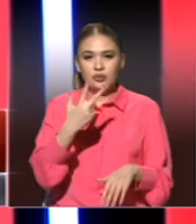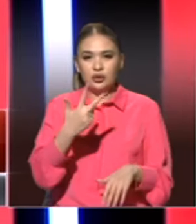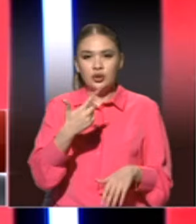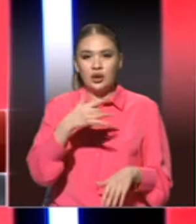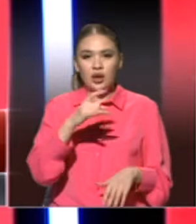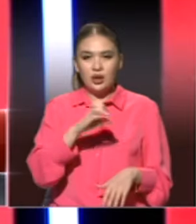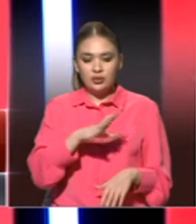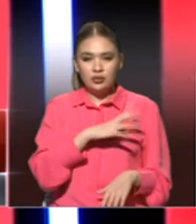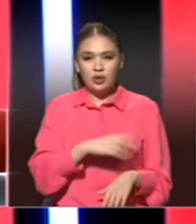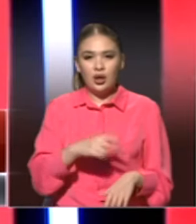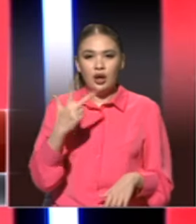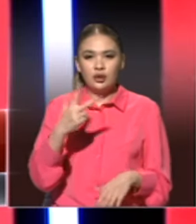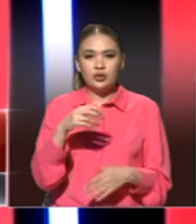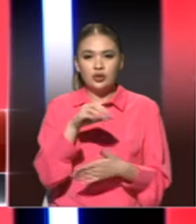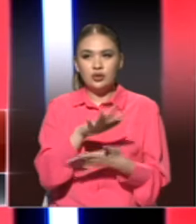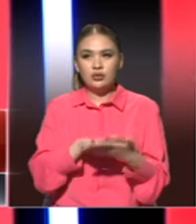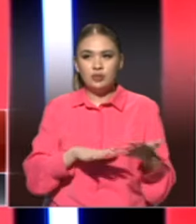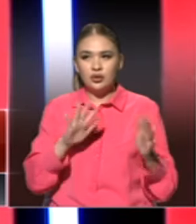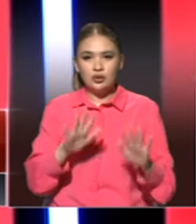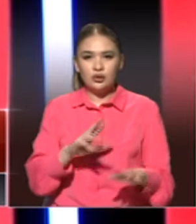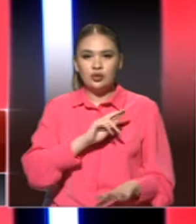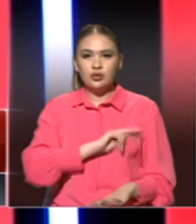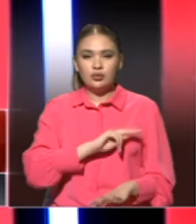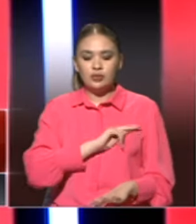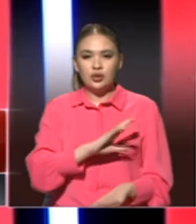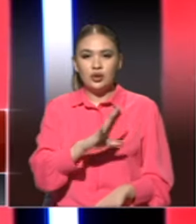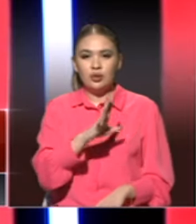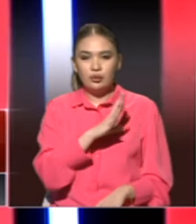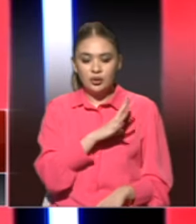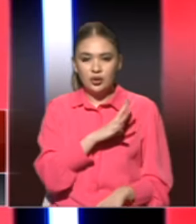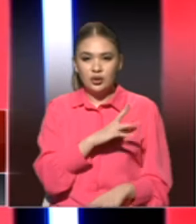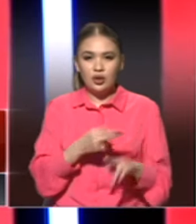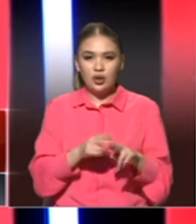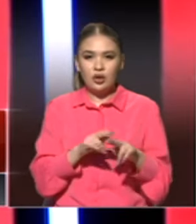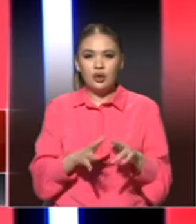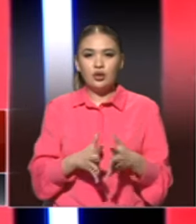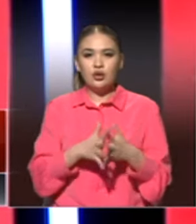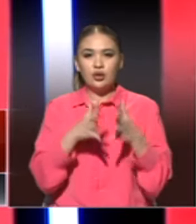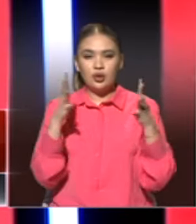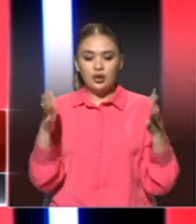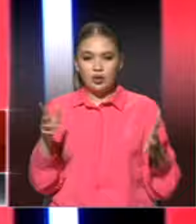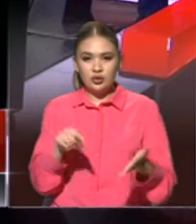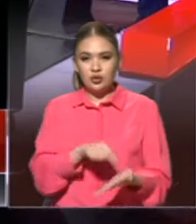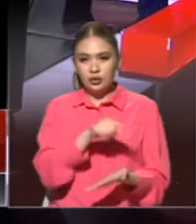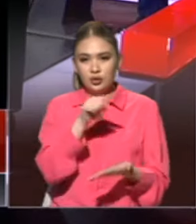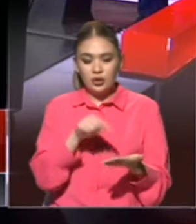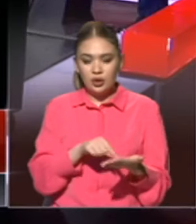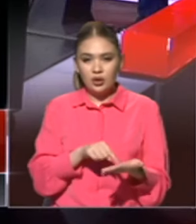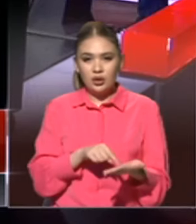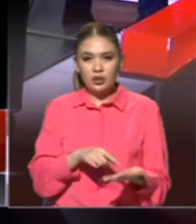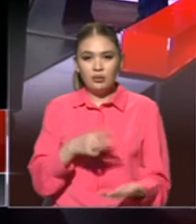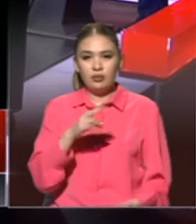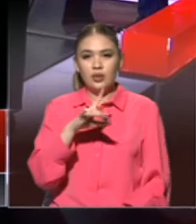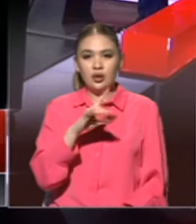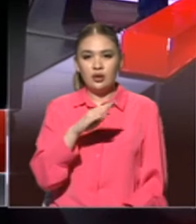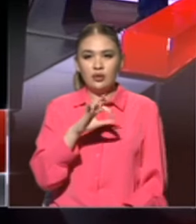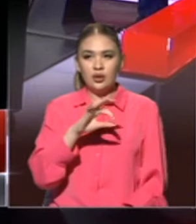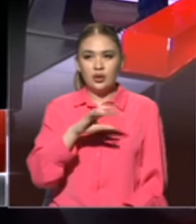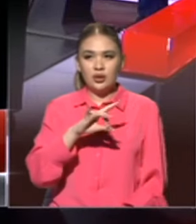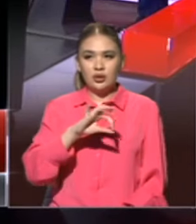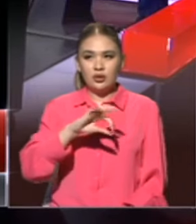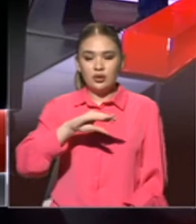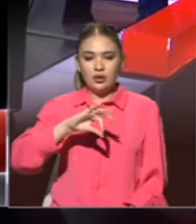үшеуі ғана әрі қарай мамандық бойынша жұмысын жалғастырған. Сонда бұл жерде үлкен ауқымды сұрақ туады. Профориентолог мамандар,